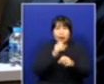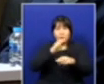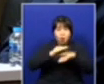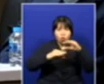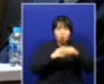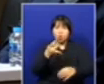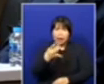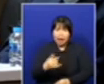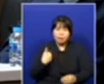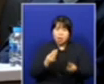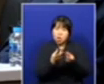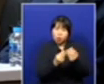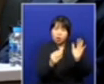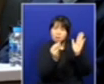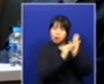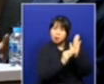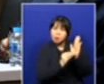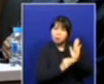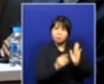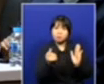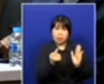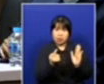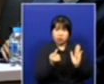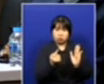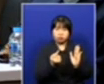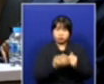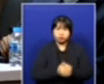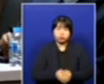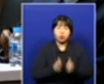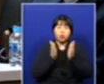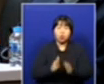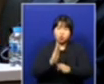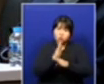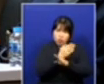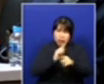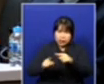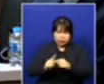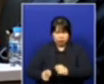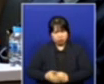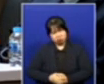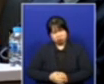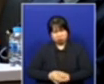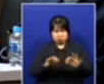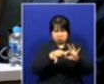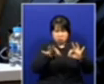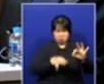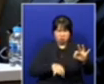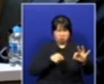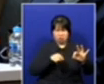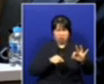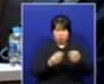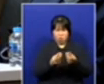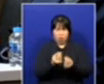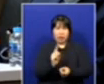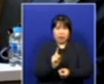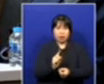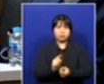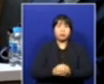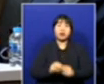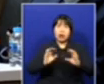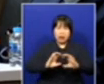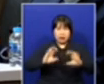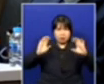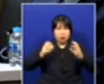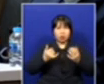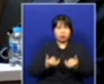ตัวเลขมาเขียนนักธุรกิจต่างๆเขาก็วิพากษ์วิจารณ์กันเยอะแยะมากมายท่านประธานครับว่ารัฐบาลชุด